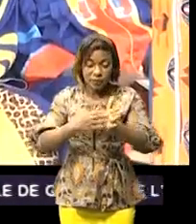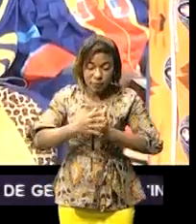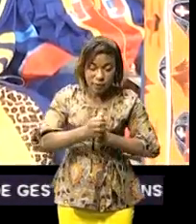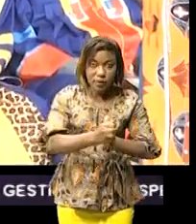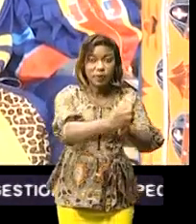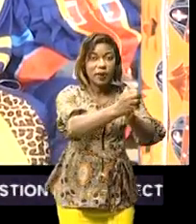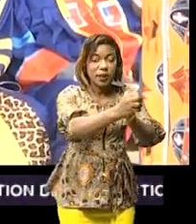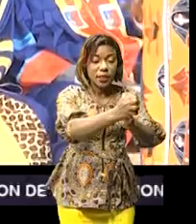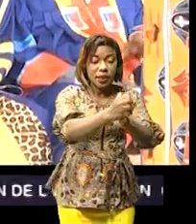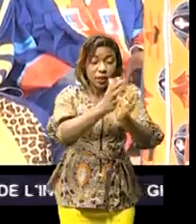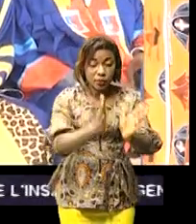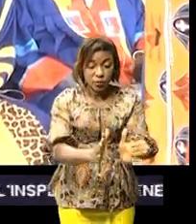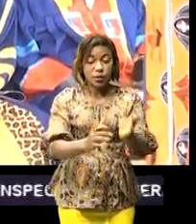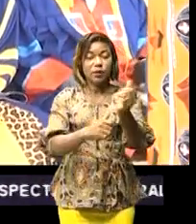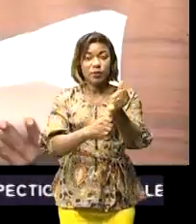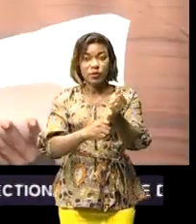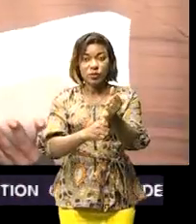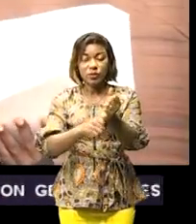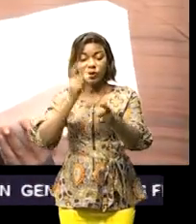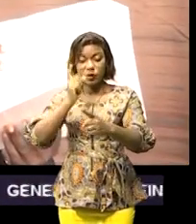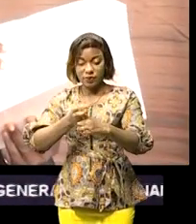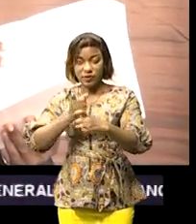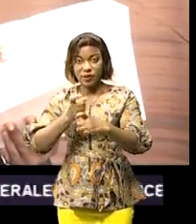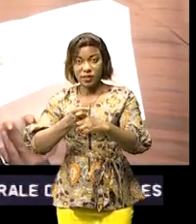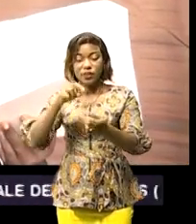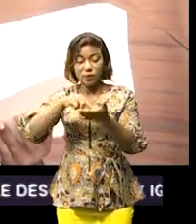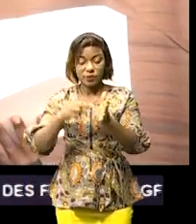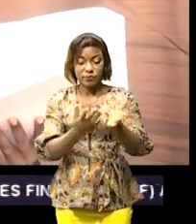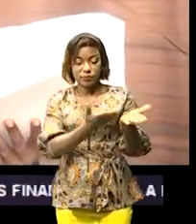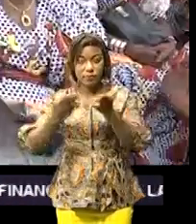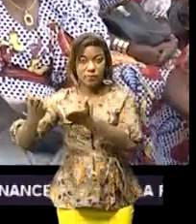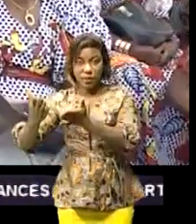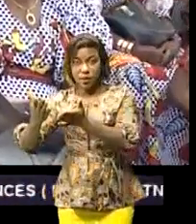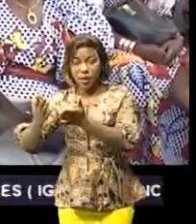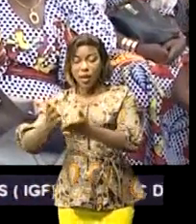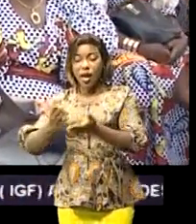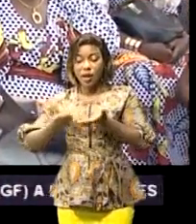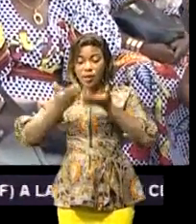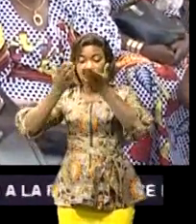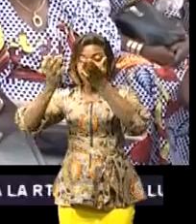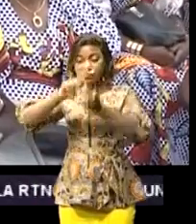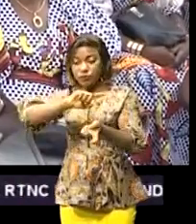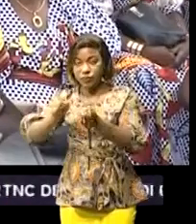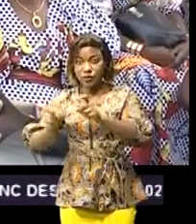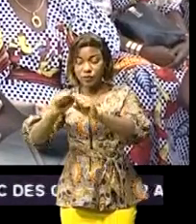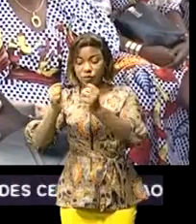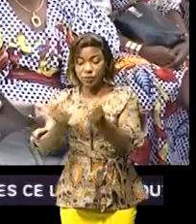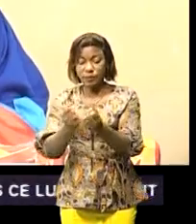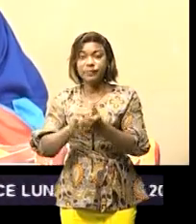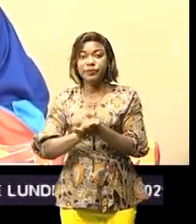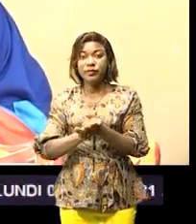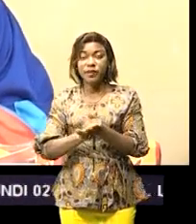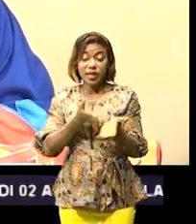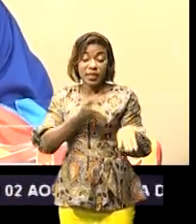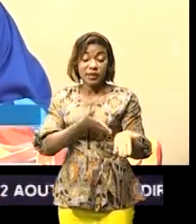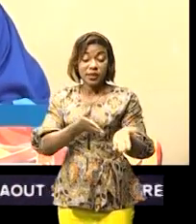en situation difficile. Il est outillé à mener un plaidoyer capable de promouvoir le changement social. L'assistant social